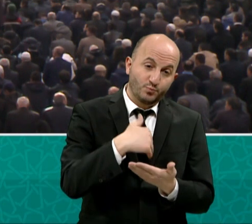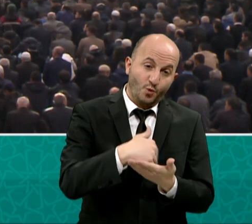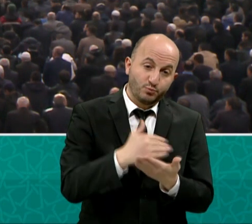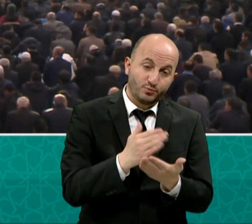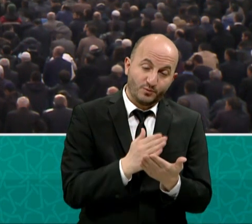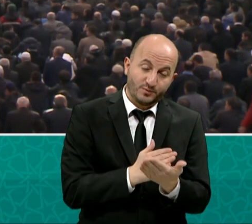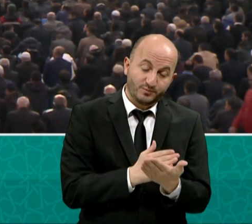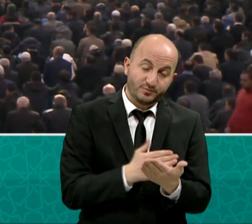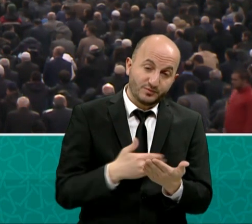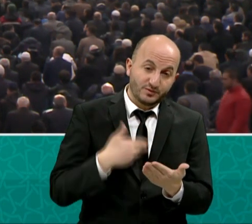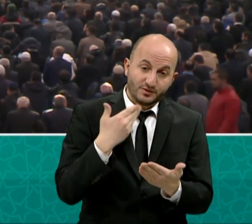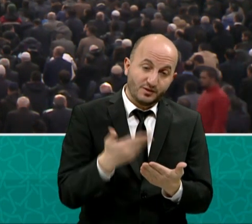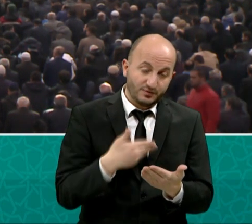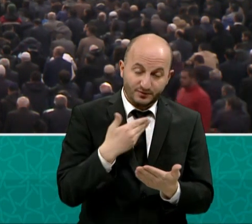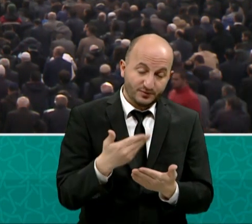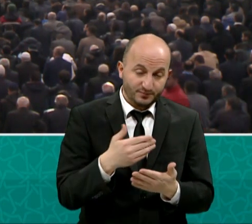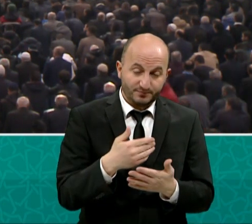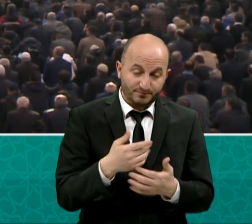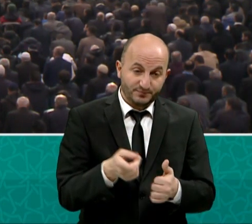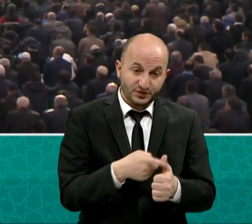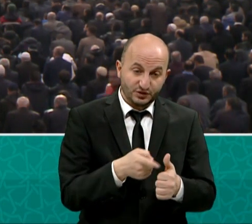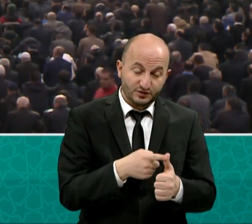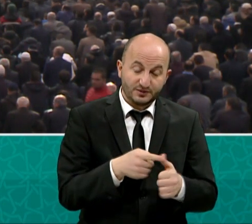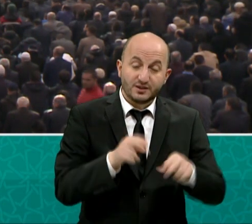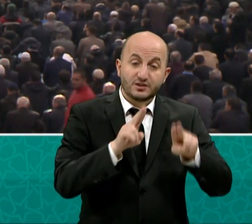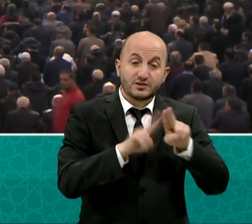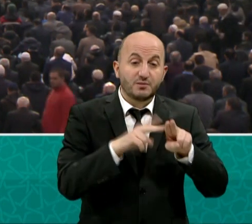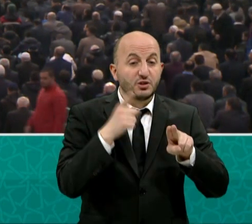Efendimiz. Onlar arasında kardeşlerim başında kelime-i